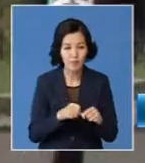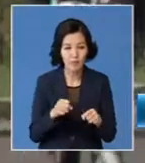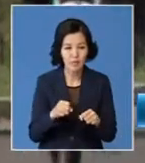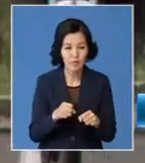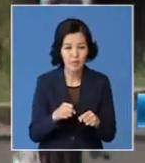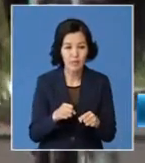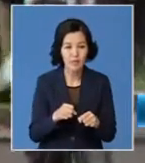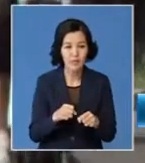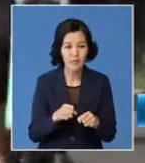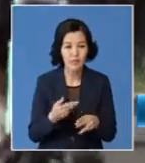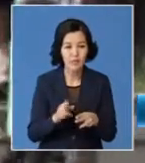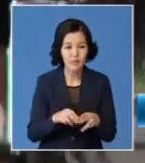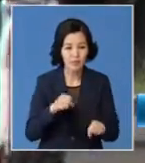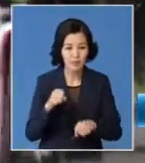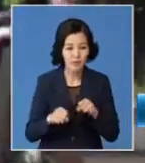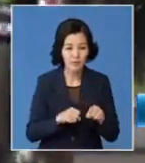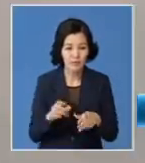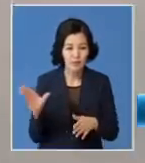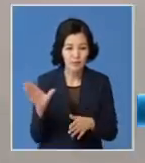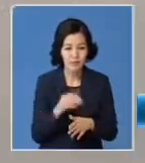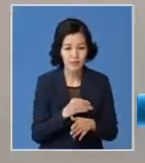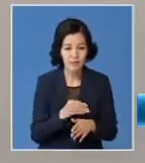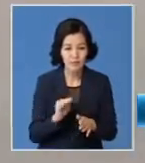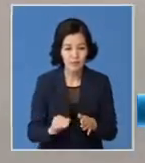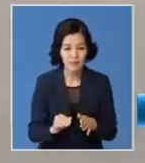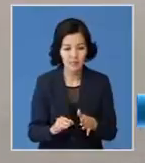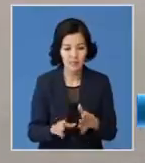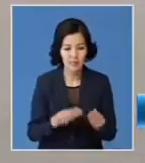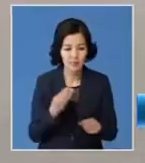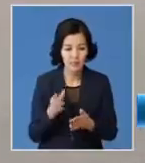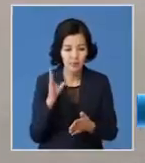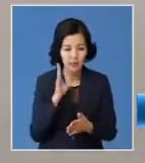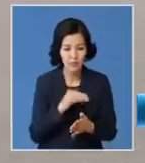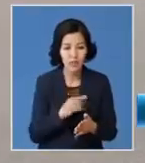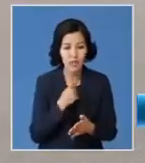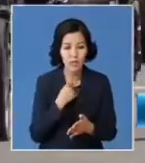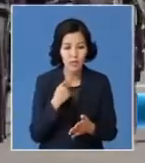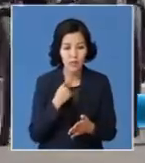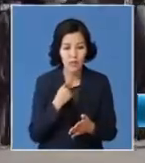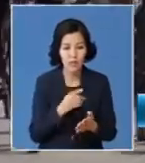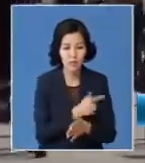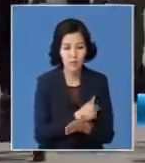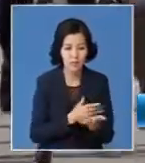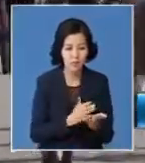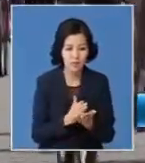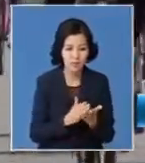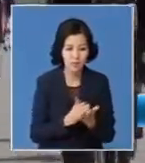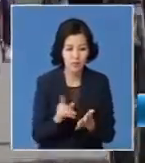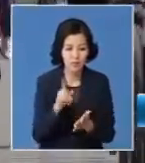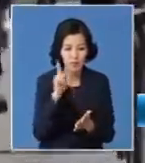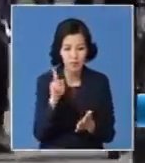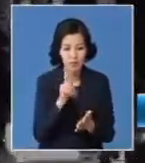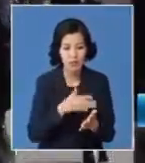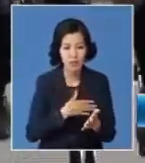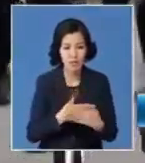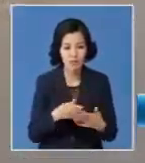редкость. На этом виде транспорта они практически с самого детства. Таким образом, талдыкурганские Сибирские медработники призывают молодежь к активной жизни,